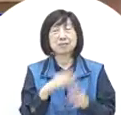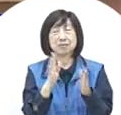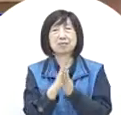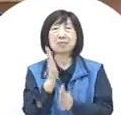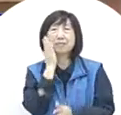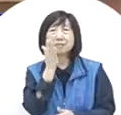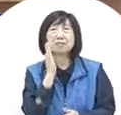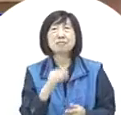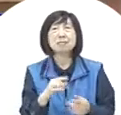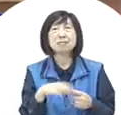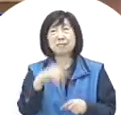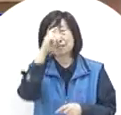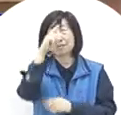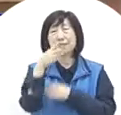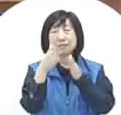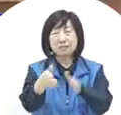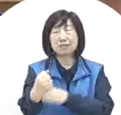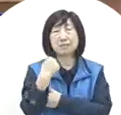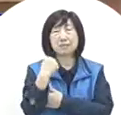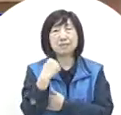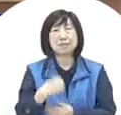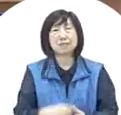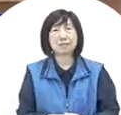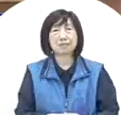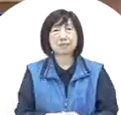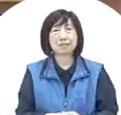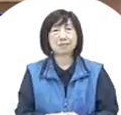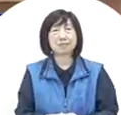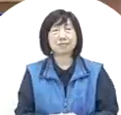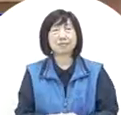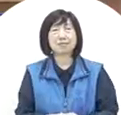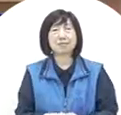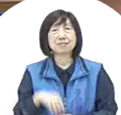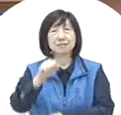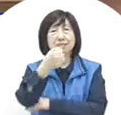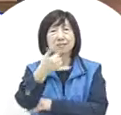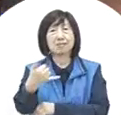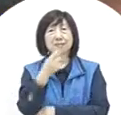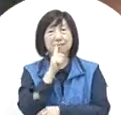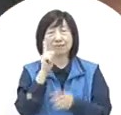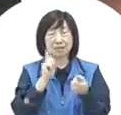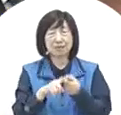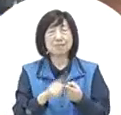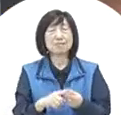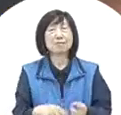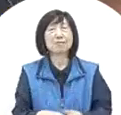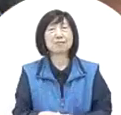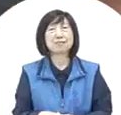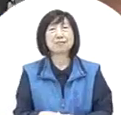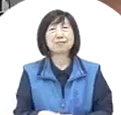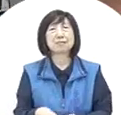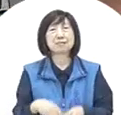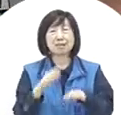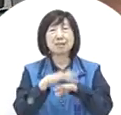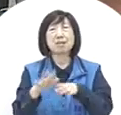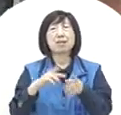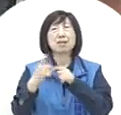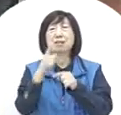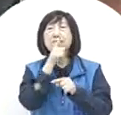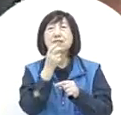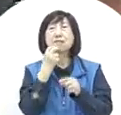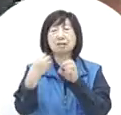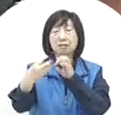这个部分继续努力，可不可以？ 好， 这样子哈。议员讲的不是不无道理了哈，我们跟中央多协调，有时候个案